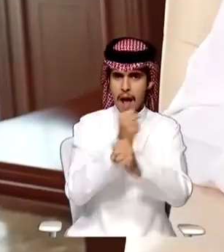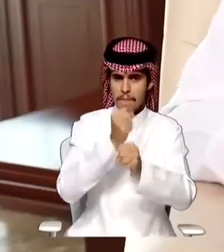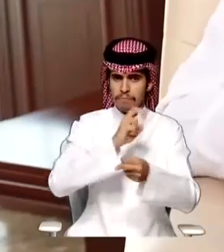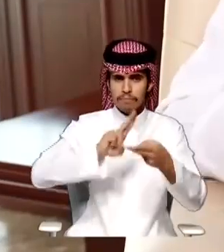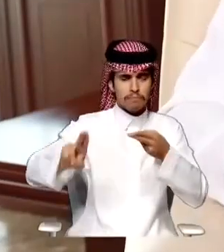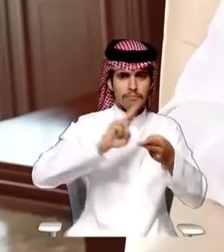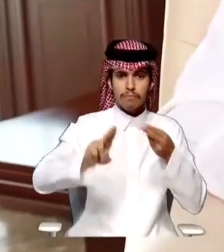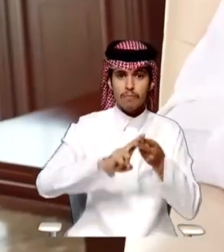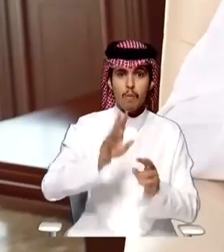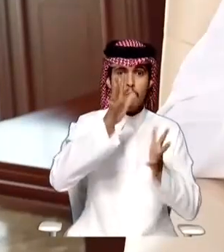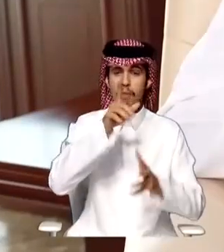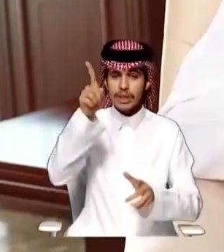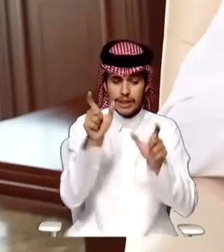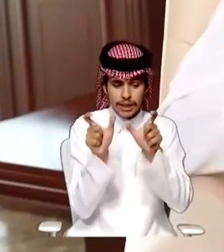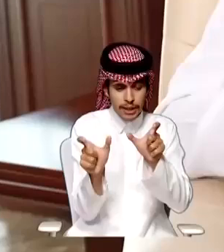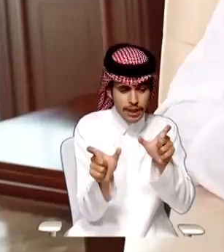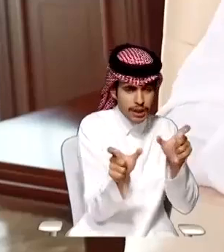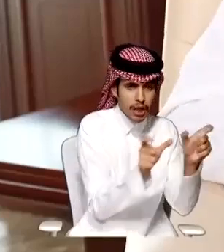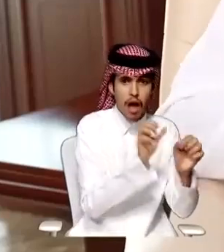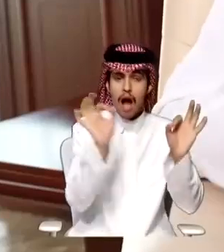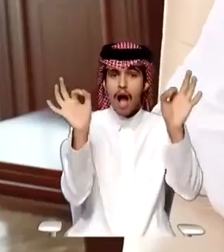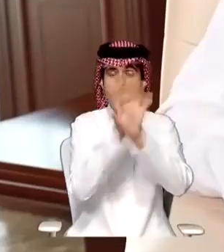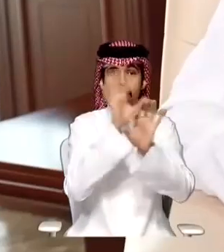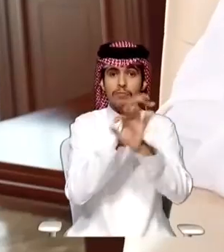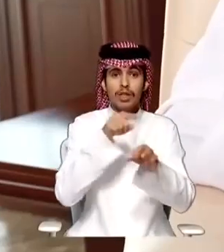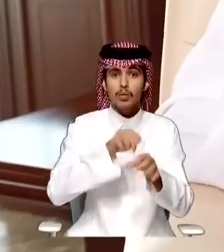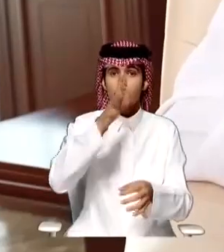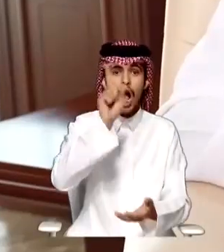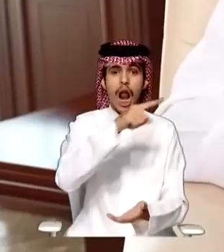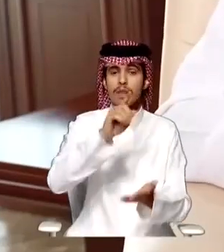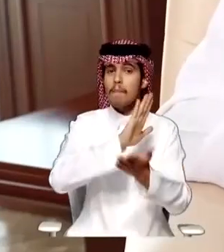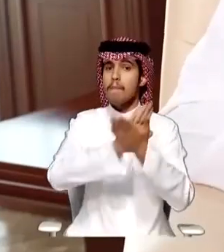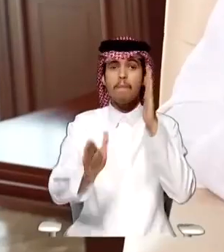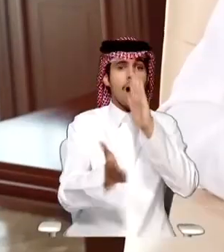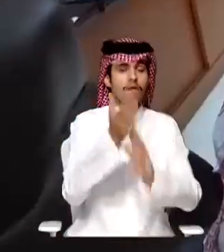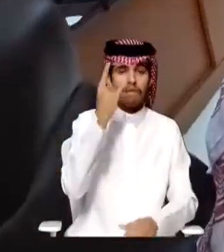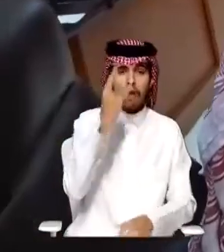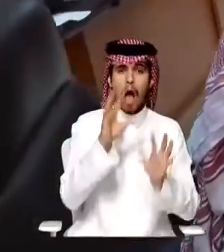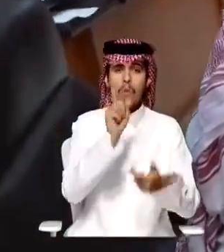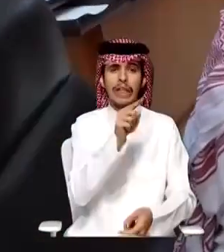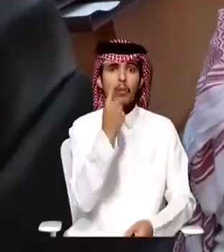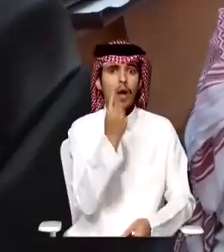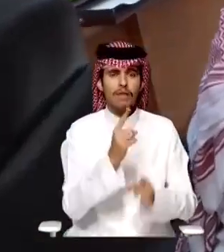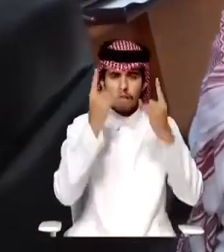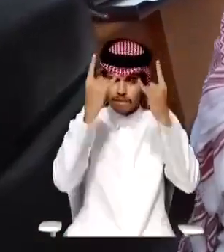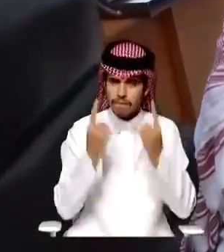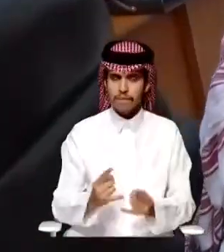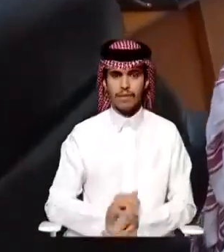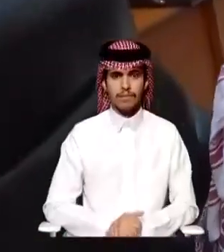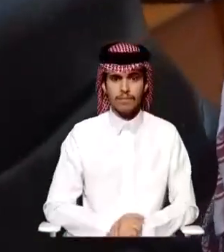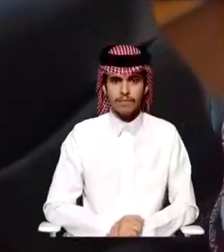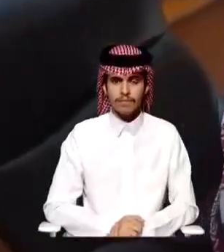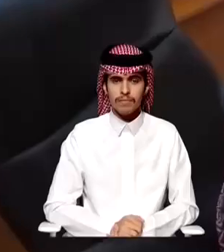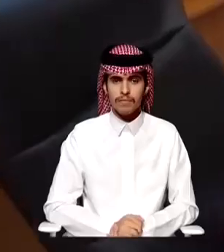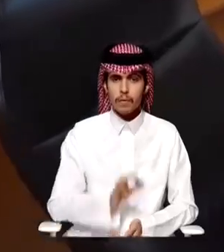يمكن تطلع من ال 15 هذه يا ما في يا واحده فقط معامله تعديل بسيط الحكايه بدات من